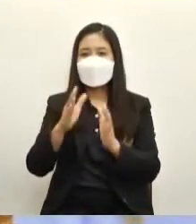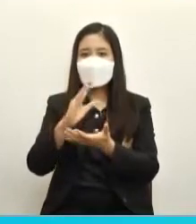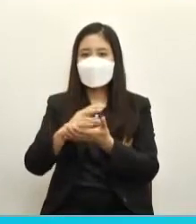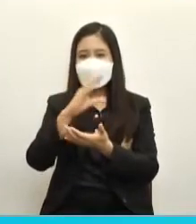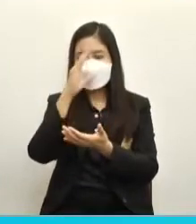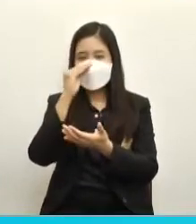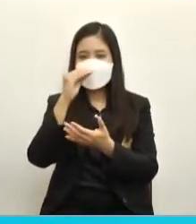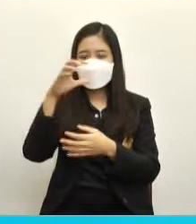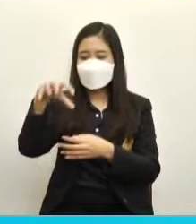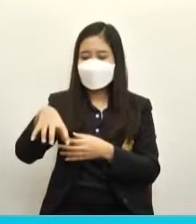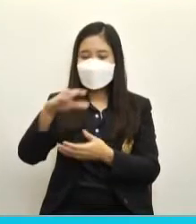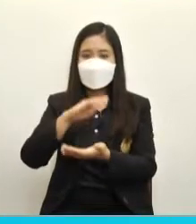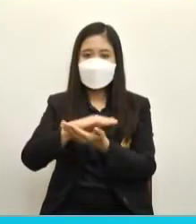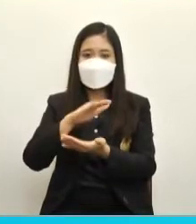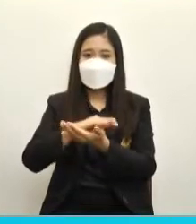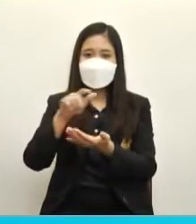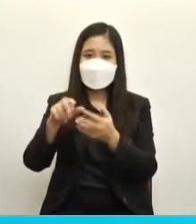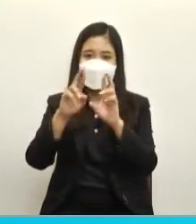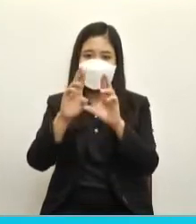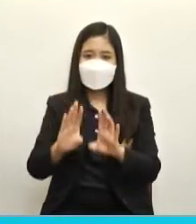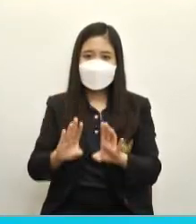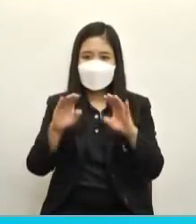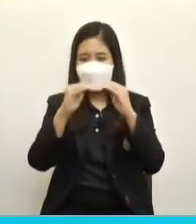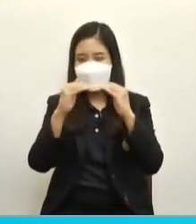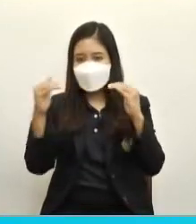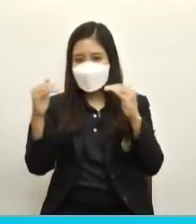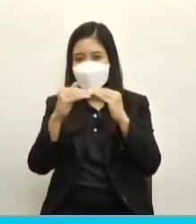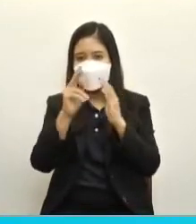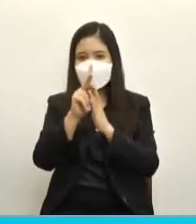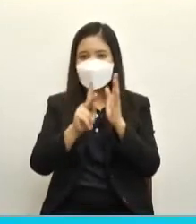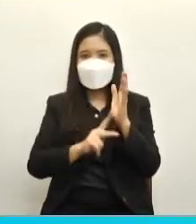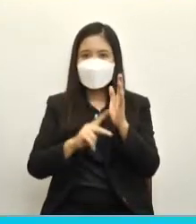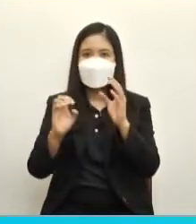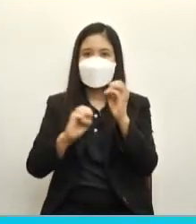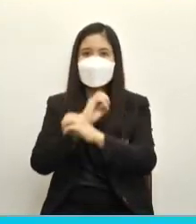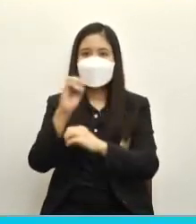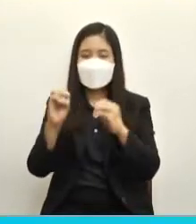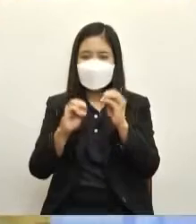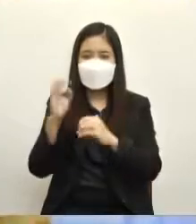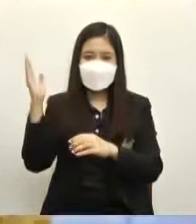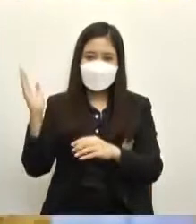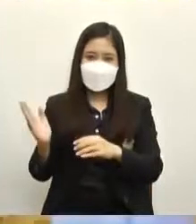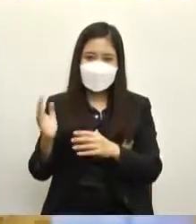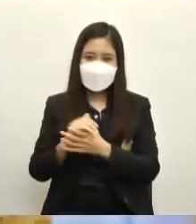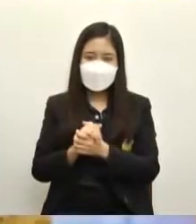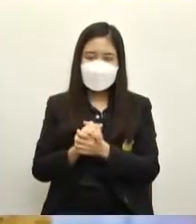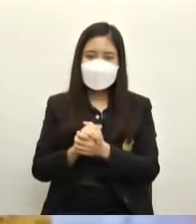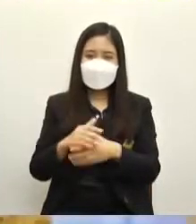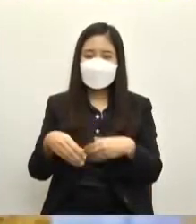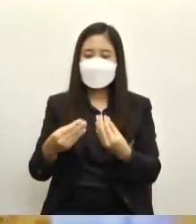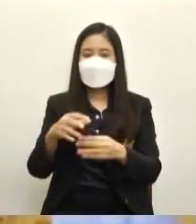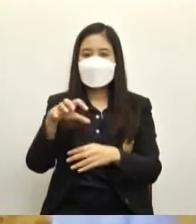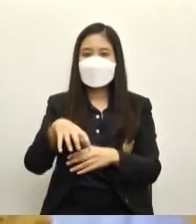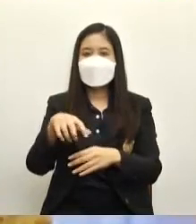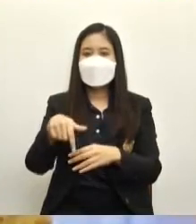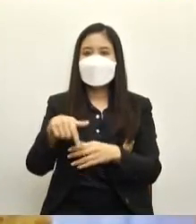านศึกษาให้มีระบบมาตรฐานความปลอดภัย MOE Safety Platform ให้สถานศึกษาสามารถจัดบ